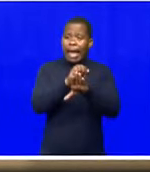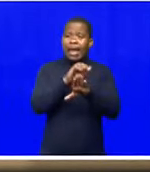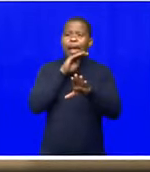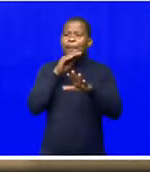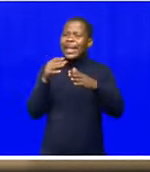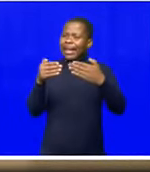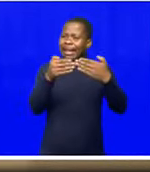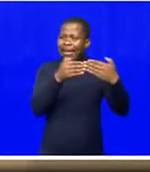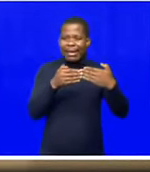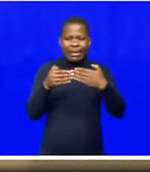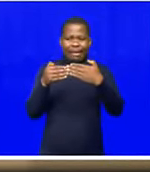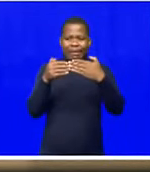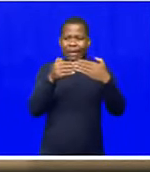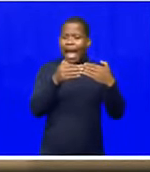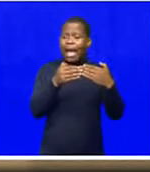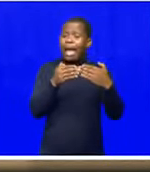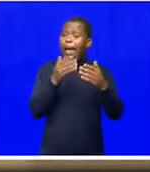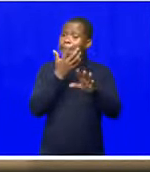magciwane.